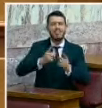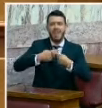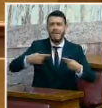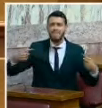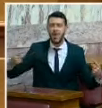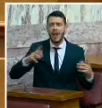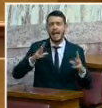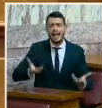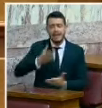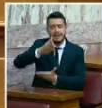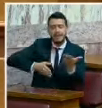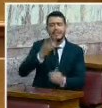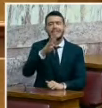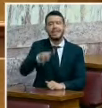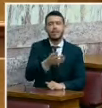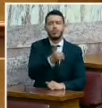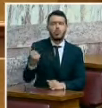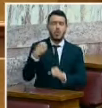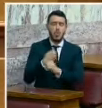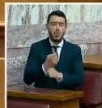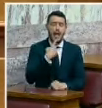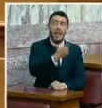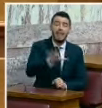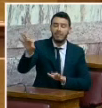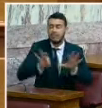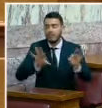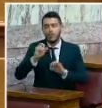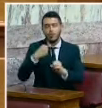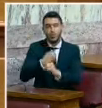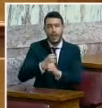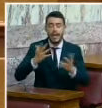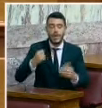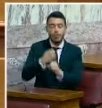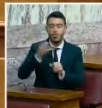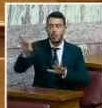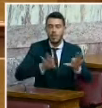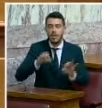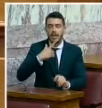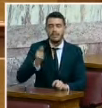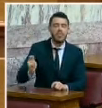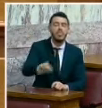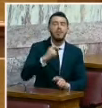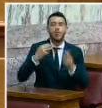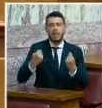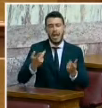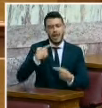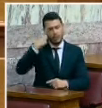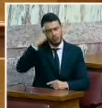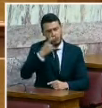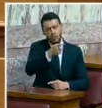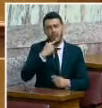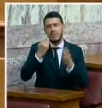μερική απασχόληση, δουλειές οι οποίες δεν πληρώνουν καλά. Και το γνωρίζετε αυτό εσείς πρώτος και